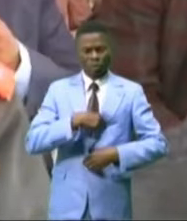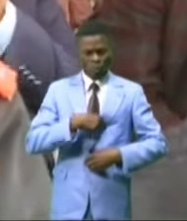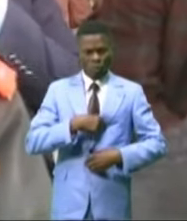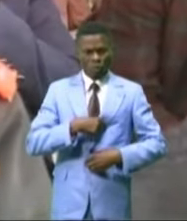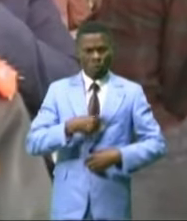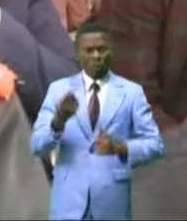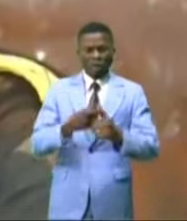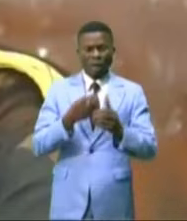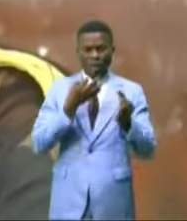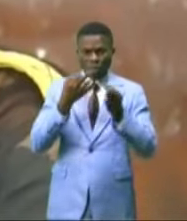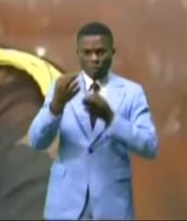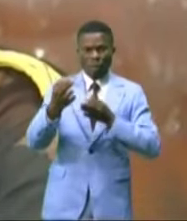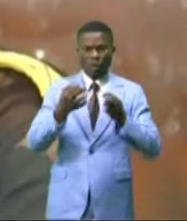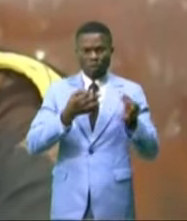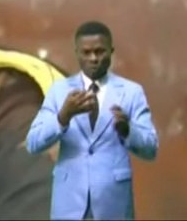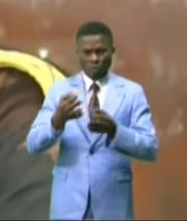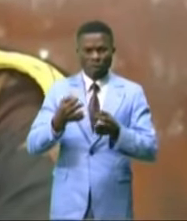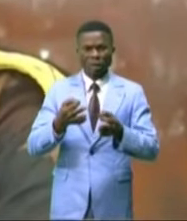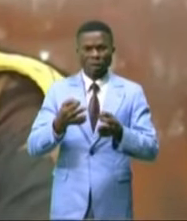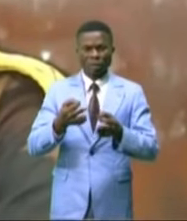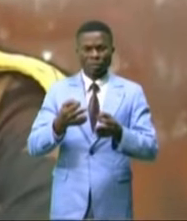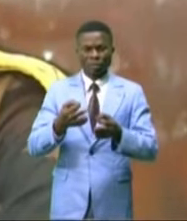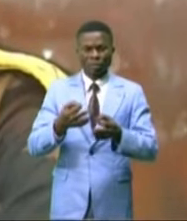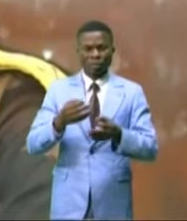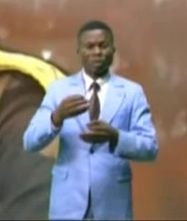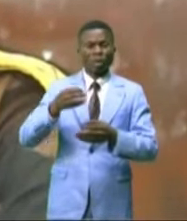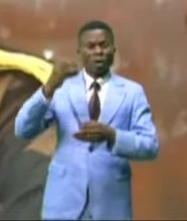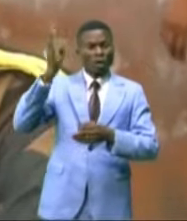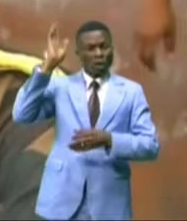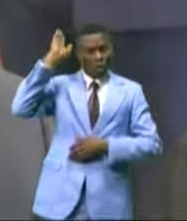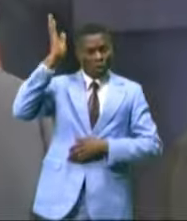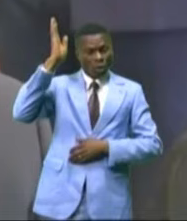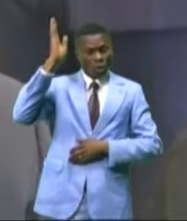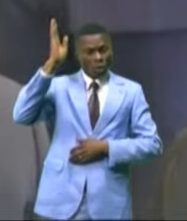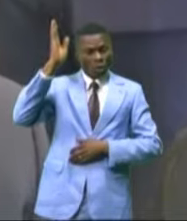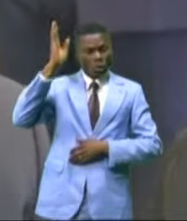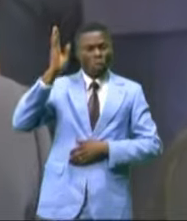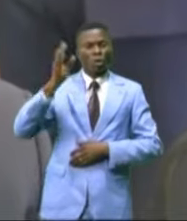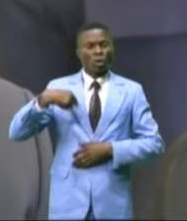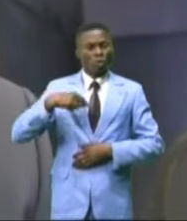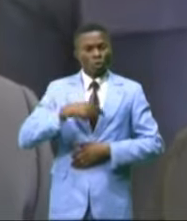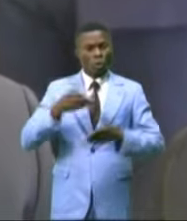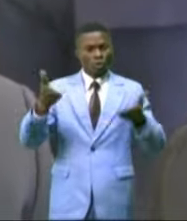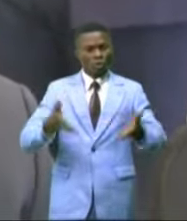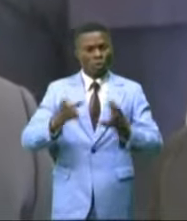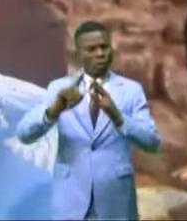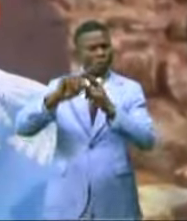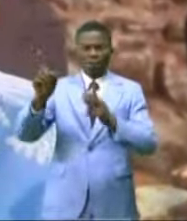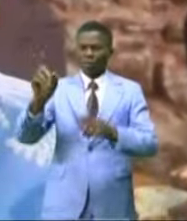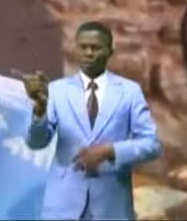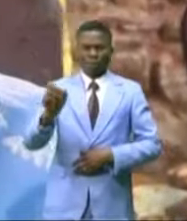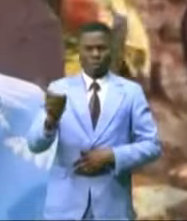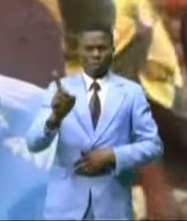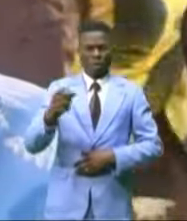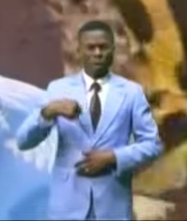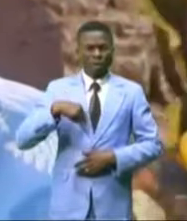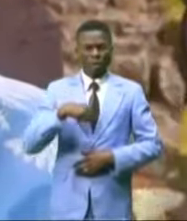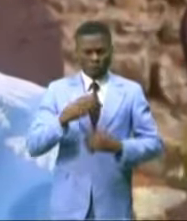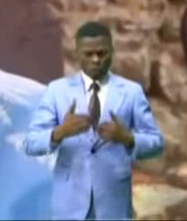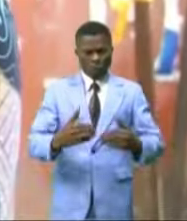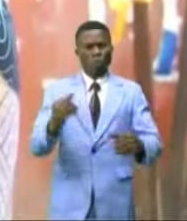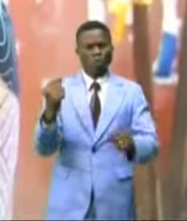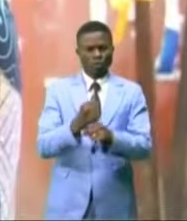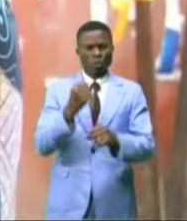pour signifier au rebelles que nous y sommes nous n'allons pas quitter la ville et nous allons continuer à